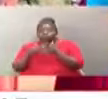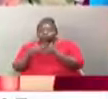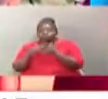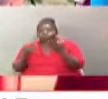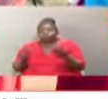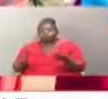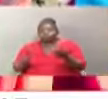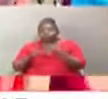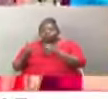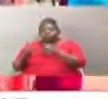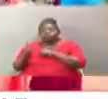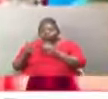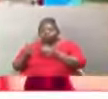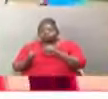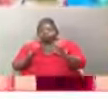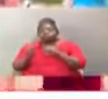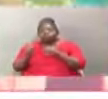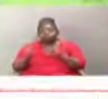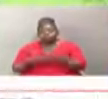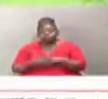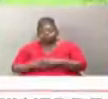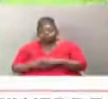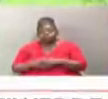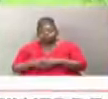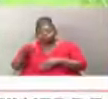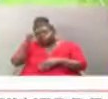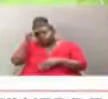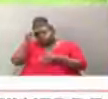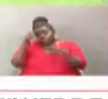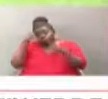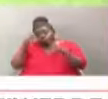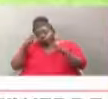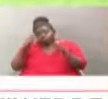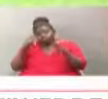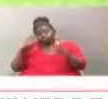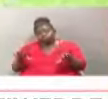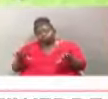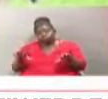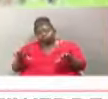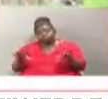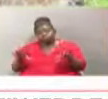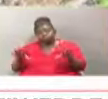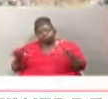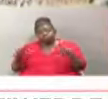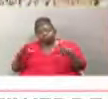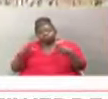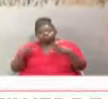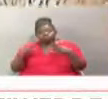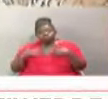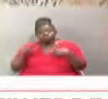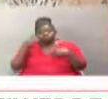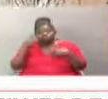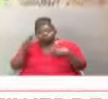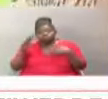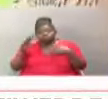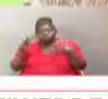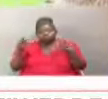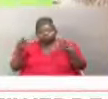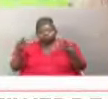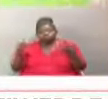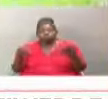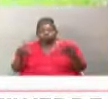nga n'ebyokwerinda biri gulogulo. Poliisi emaze okubanga etujja kooki etujjako etukkiriza olaba betugenda okukola ki. Twagambye